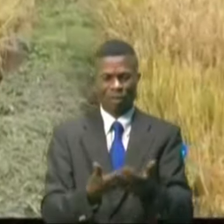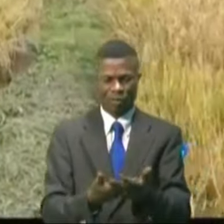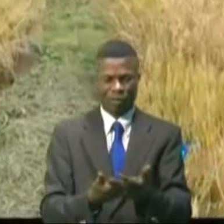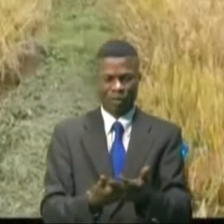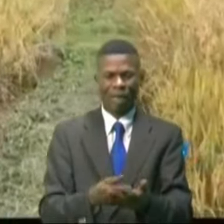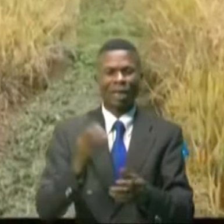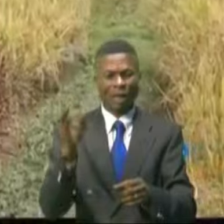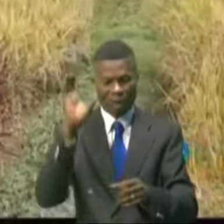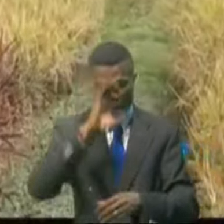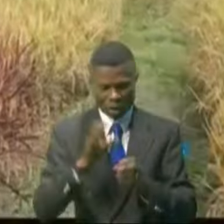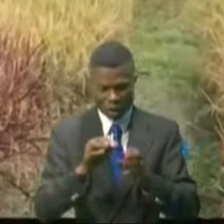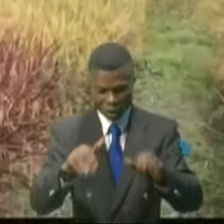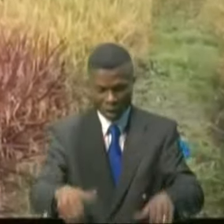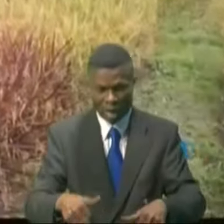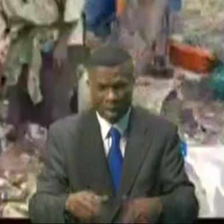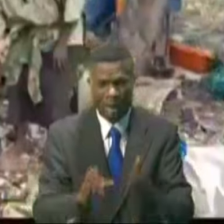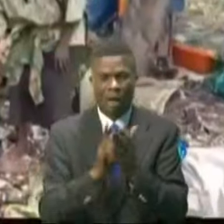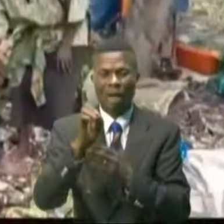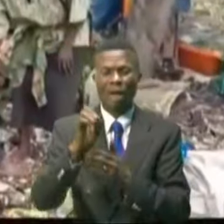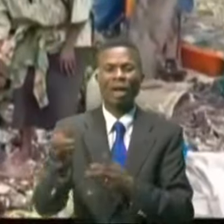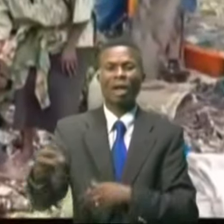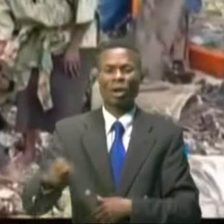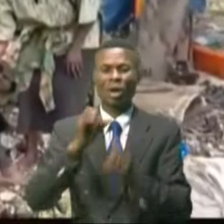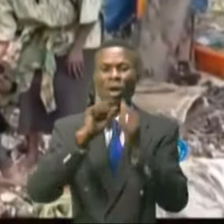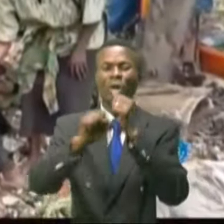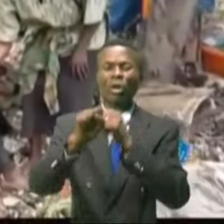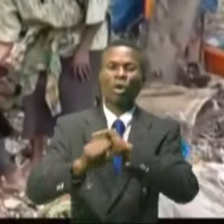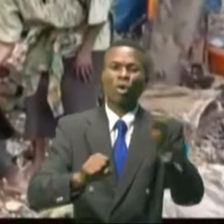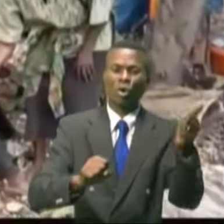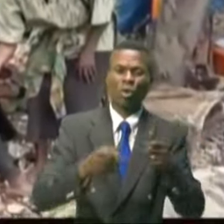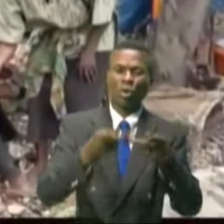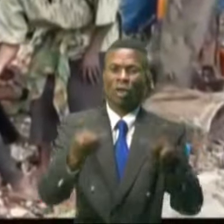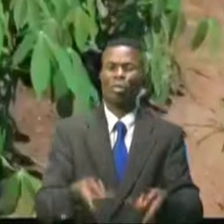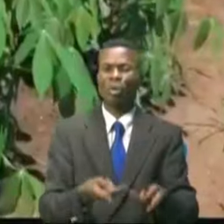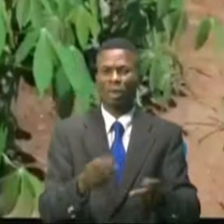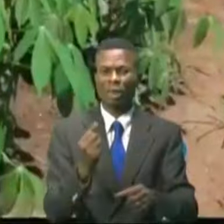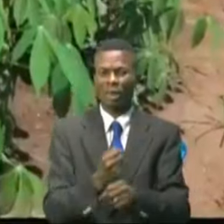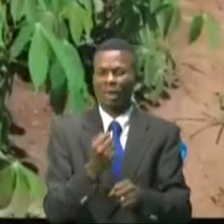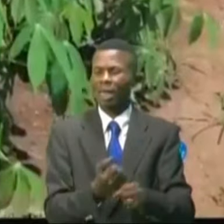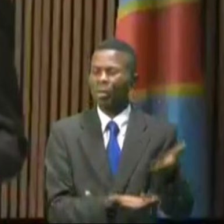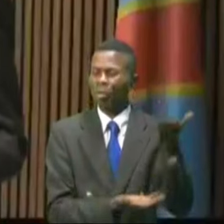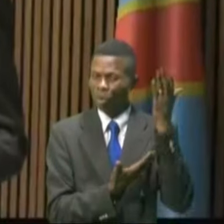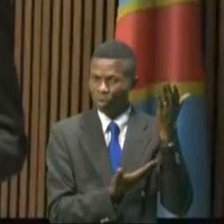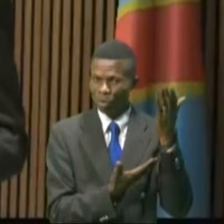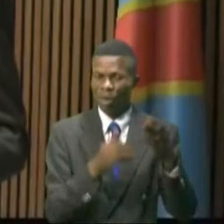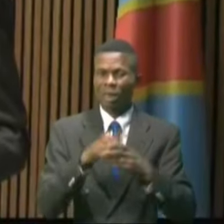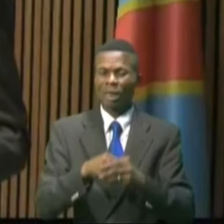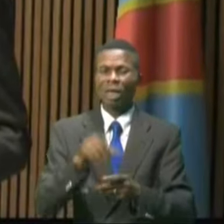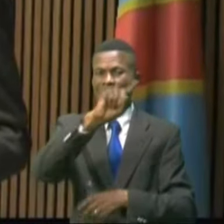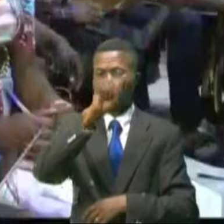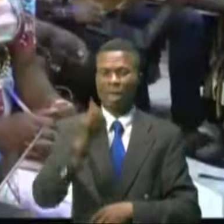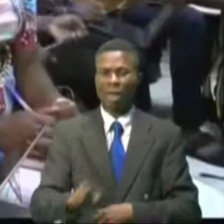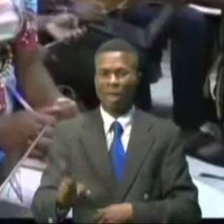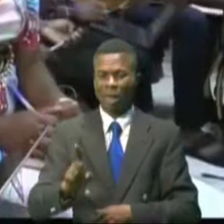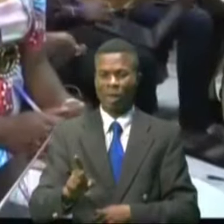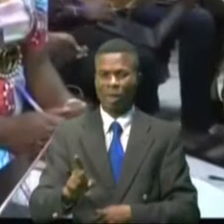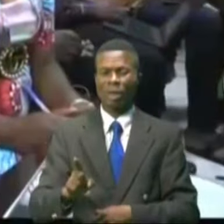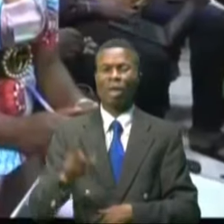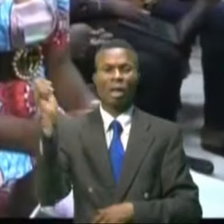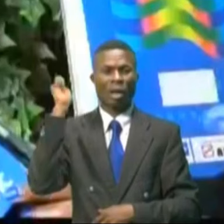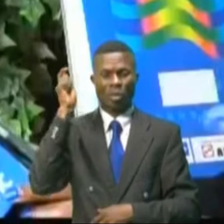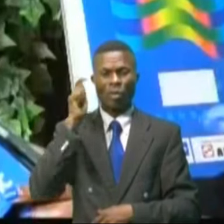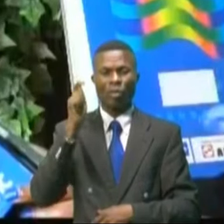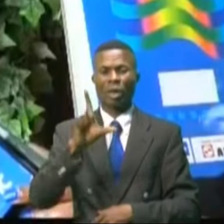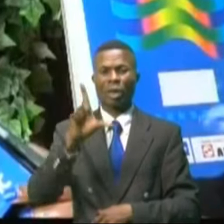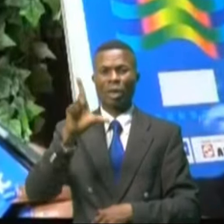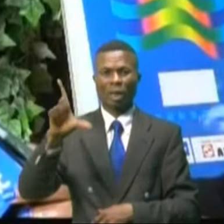agronomiques pour le développement régional et la promotion d'autres chaînes des valeurs stratégiques menées dans la zone, précise le professeur Léon